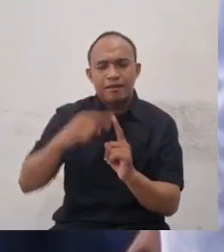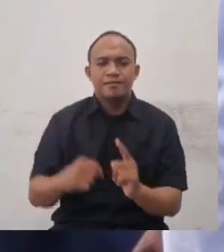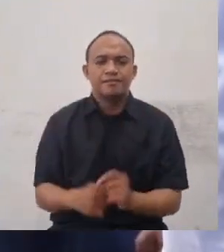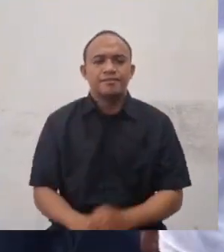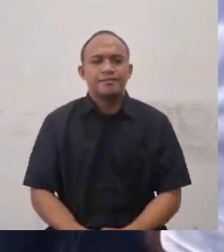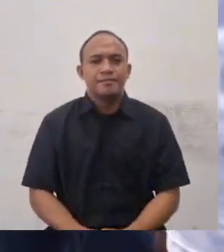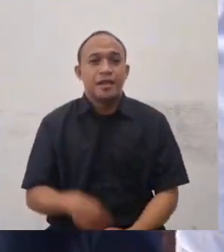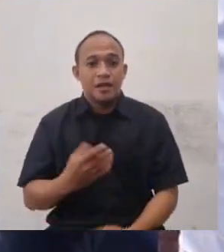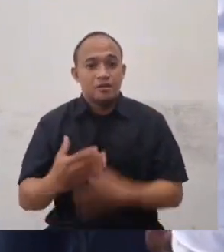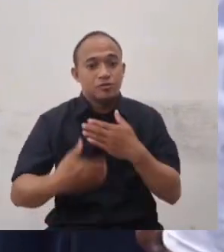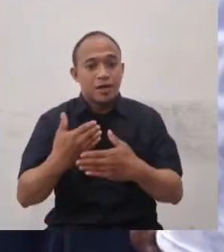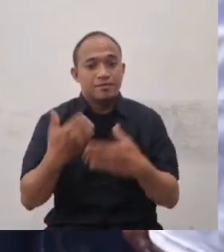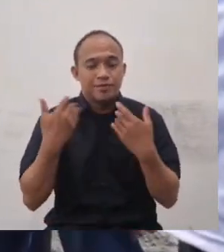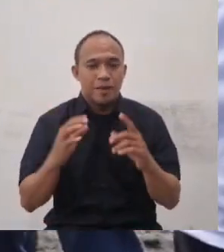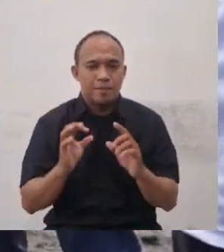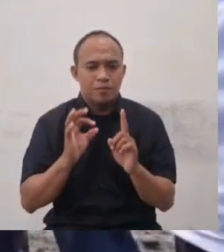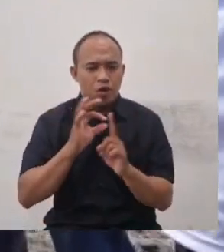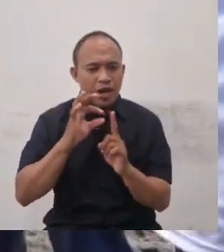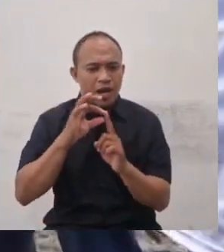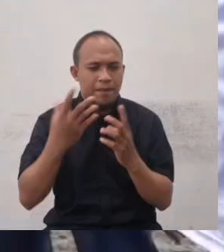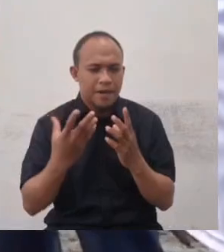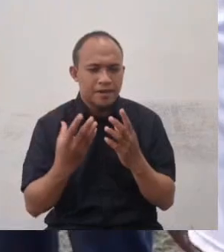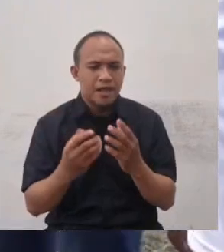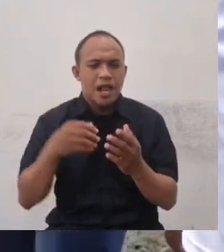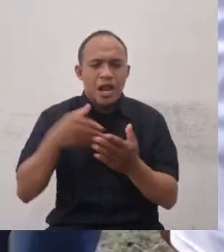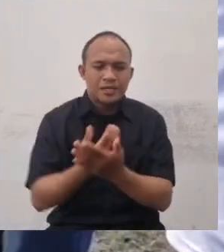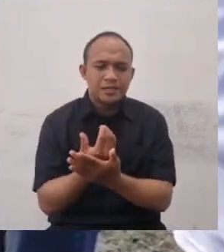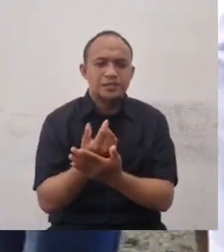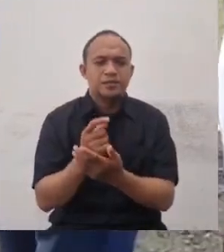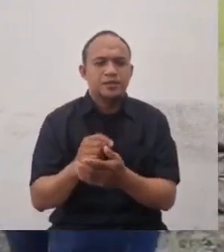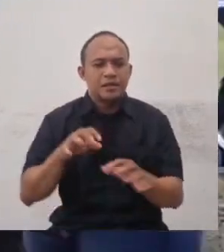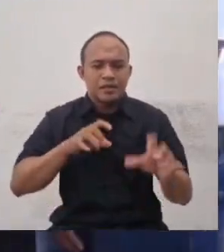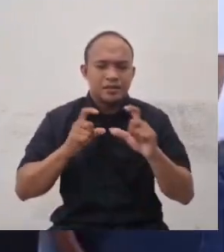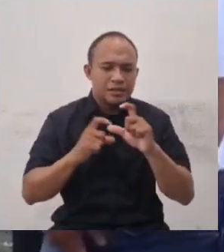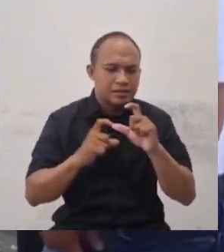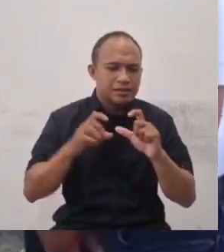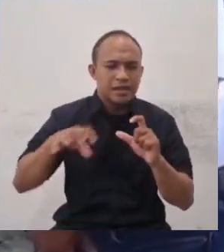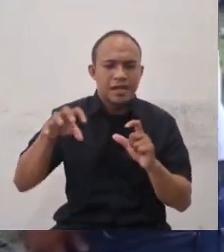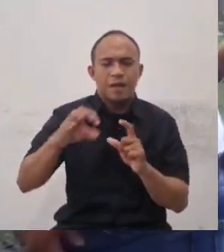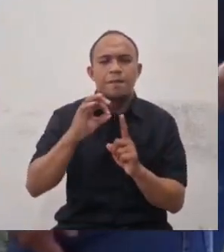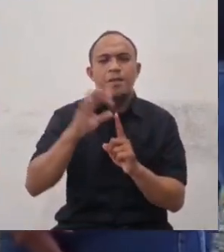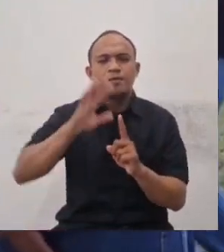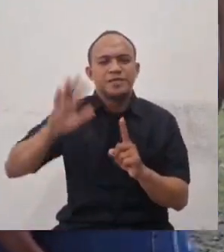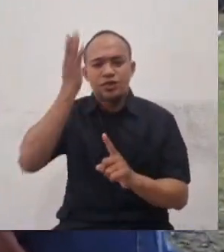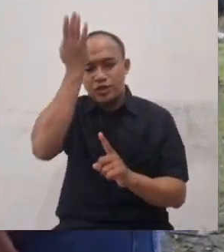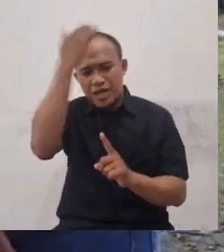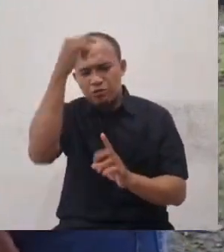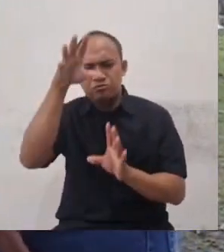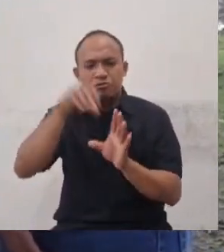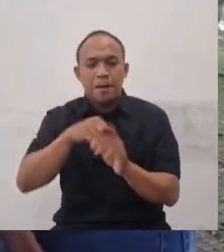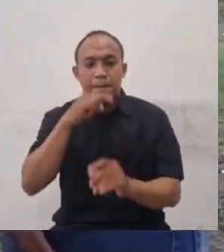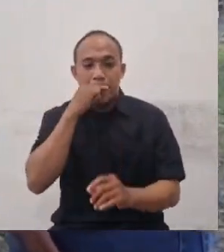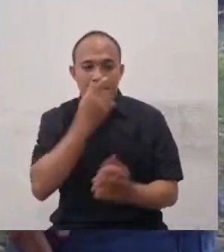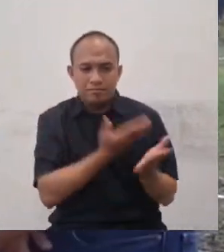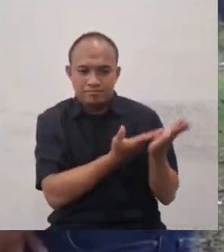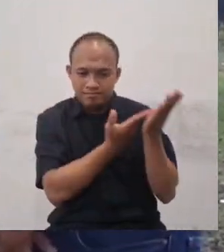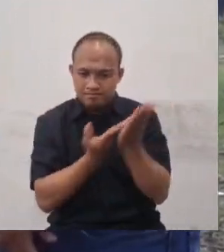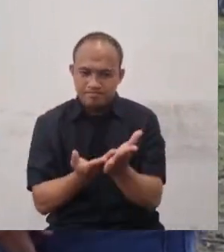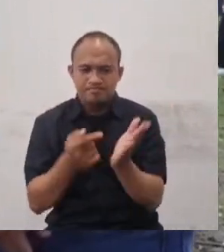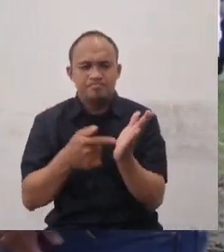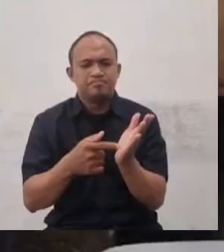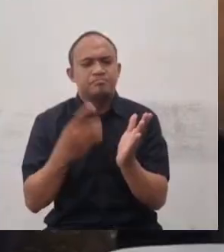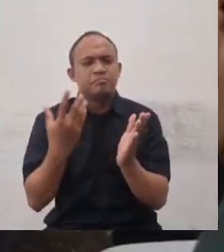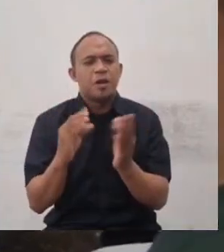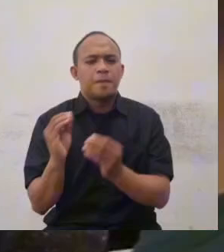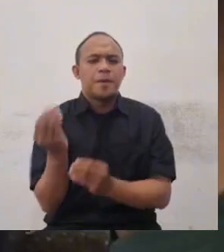Administrasi PT PLN Nusantara Power, Karyawan Aji, Sekretaris Daerah Provinsi Gorontalo, Sofyan Ibrahim,